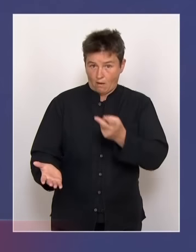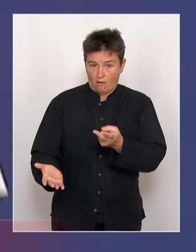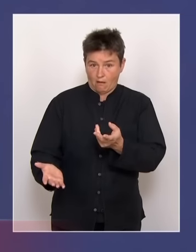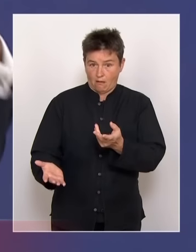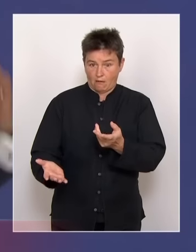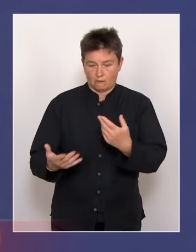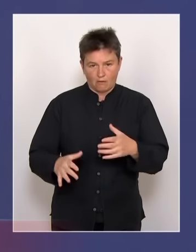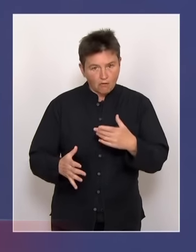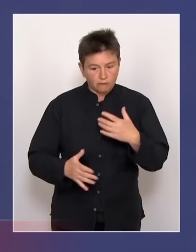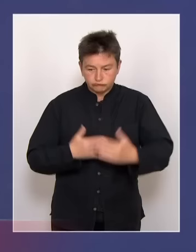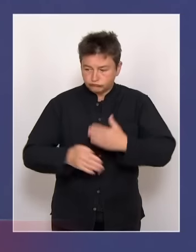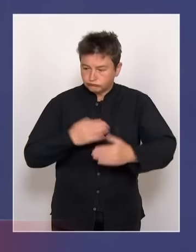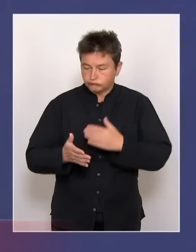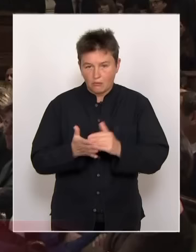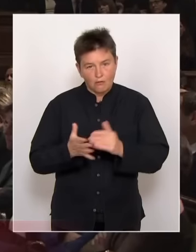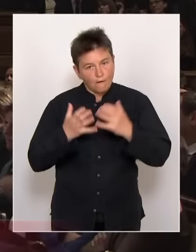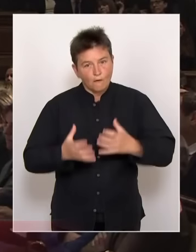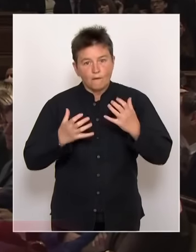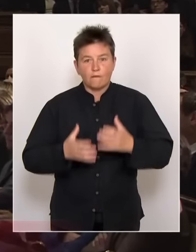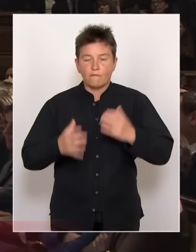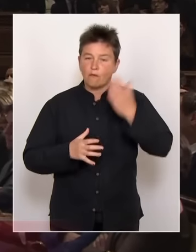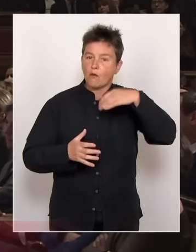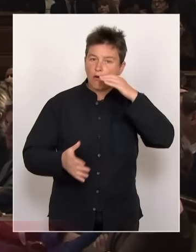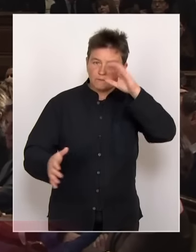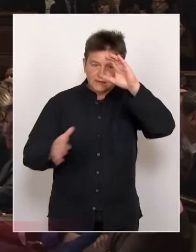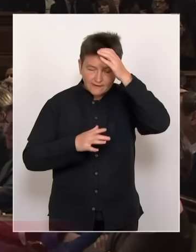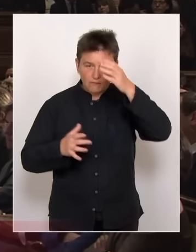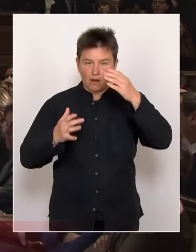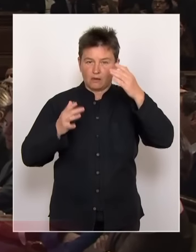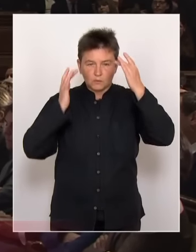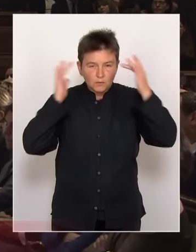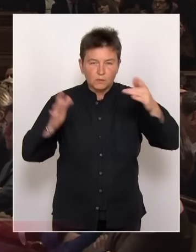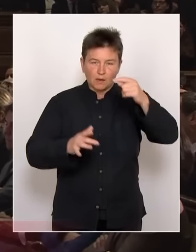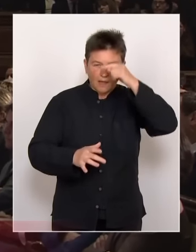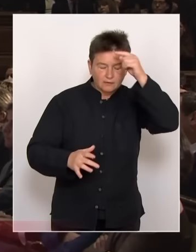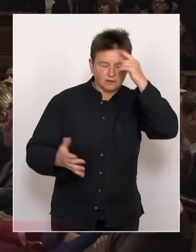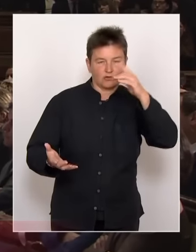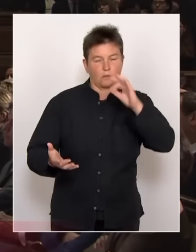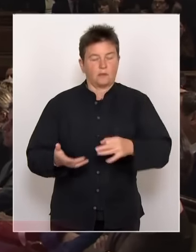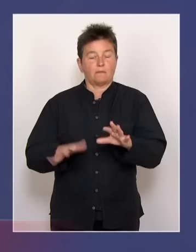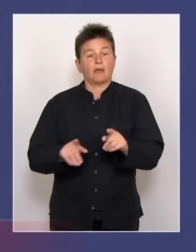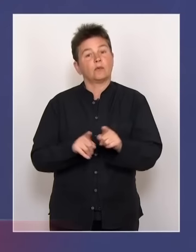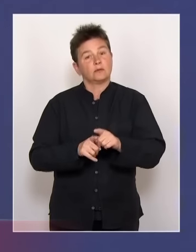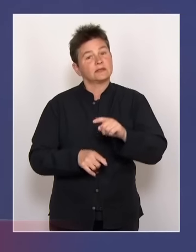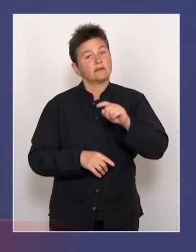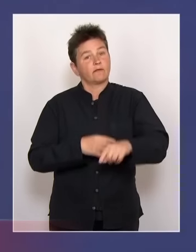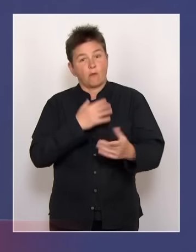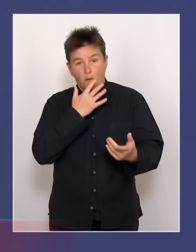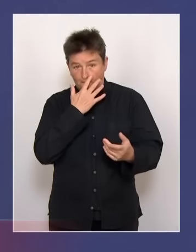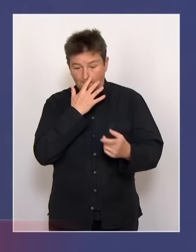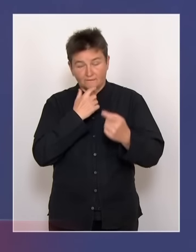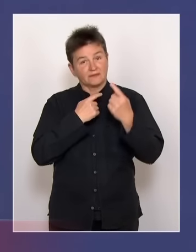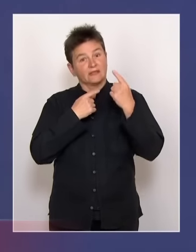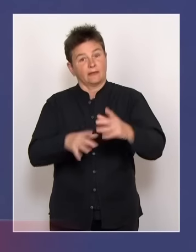à assumer encore beaucoup d'ambition sur cette Europe du savoir de la culture de l'intelligence mais il nous faut aussi la